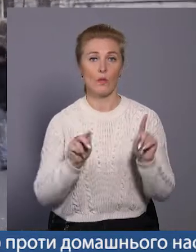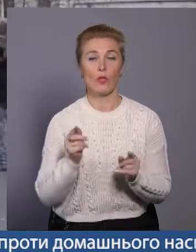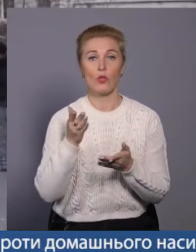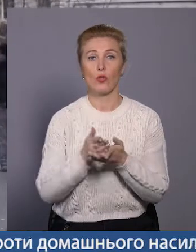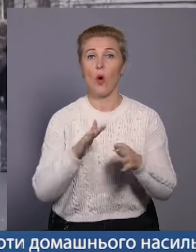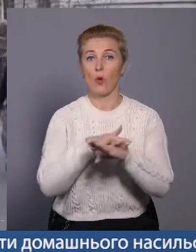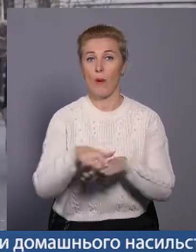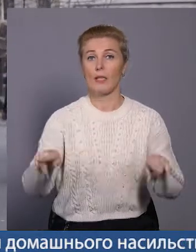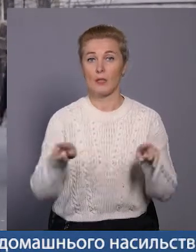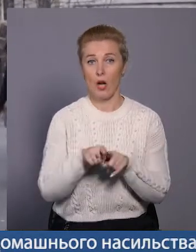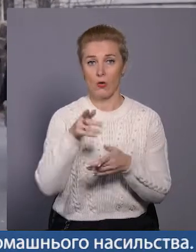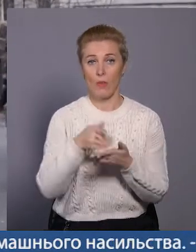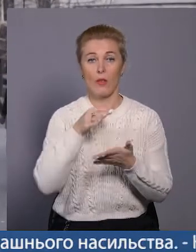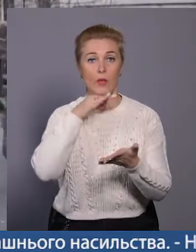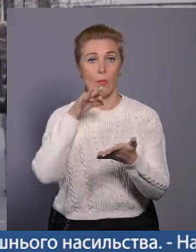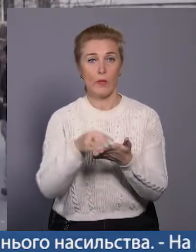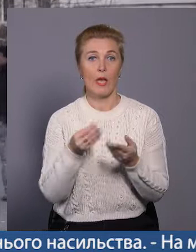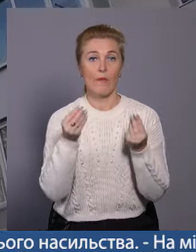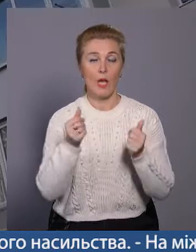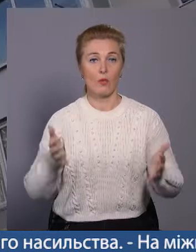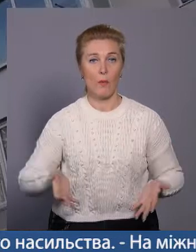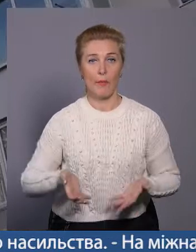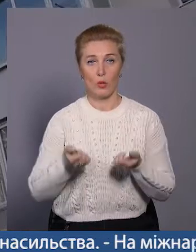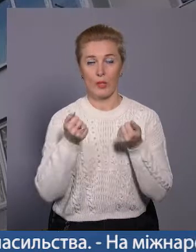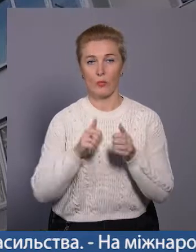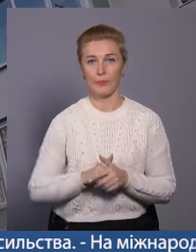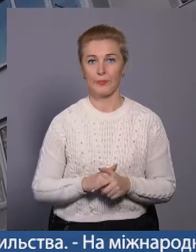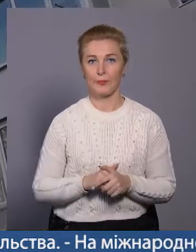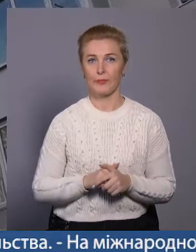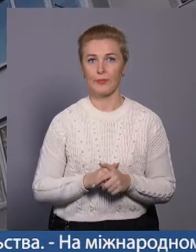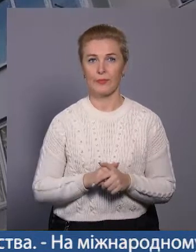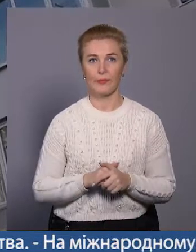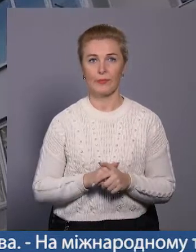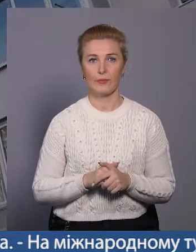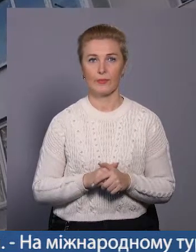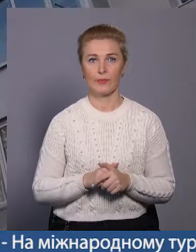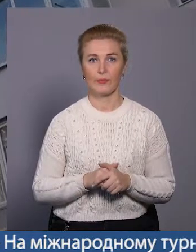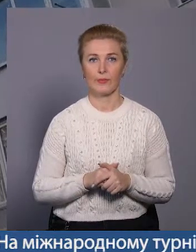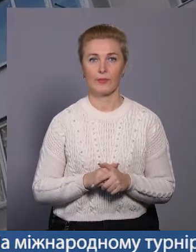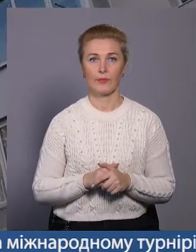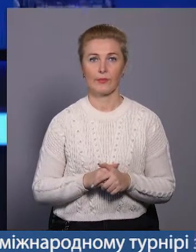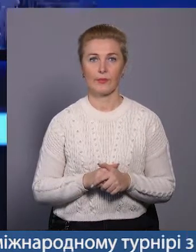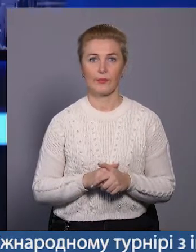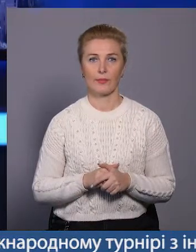громади також матимуть відповідну фінансову підтримку. Тетяна Гуща, Юрій Старушкін, новини міста.